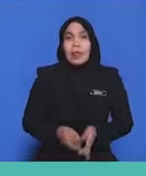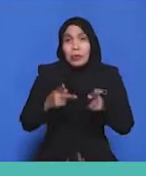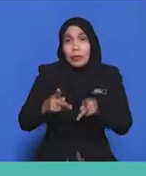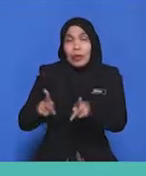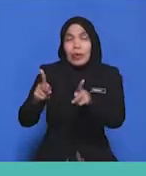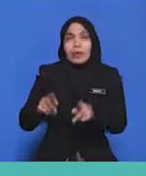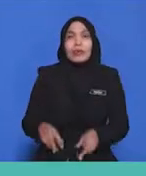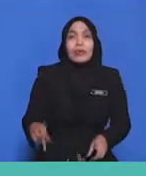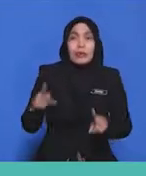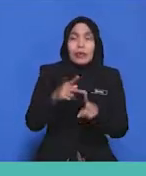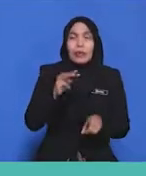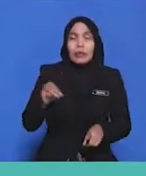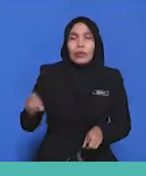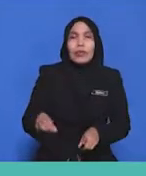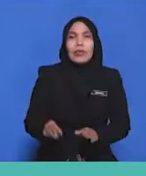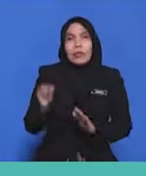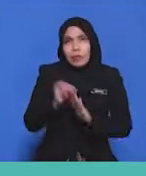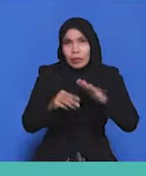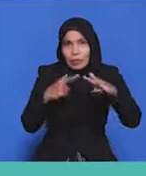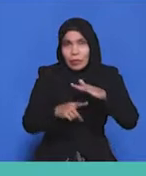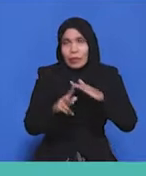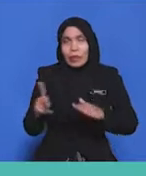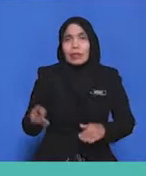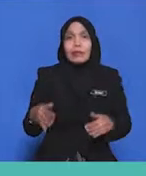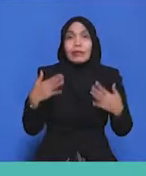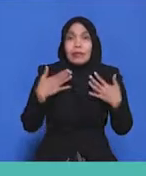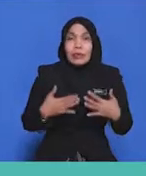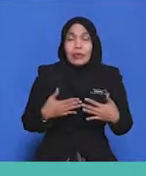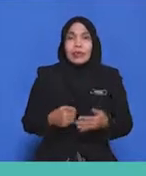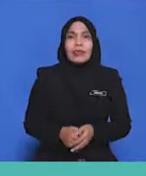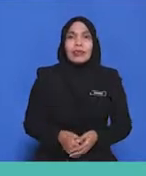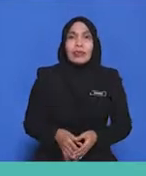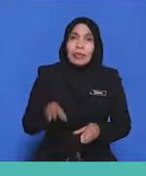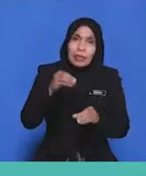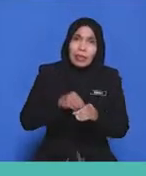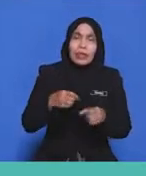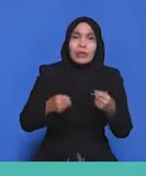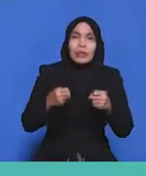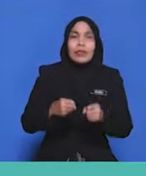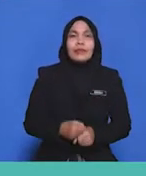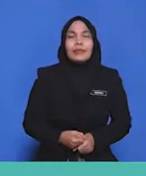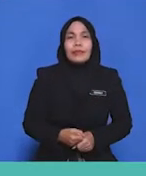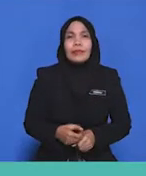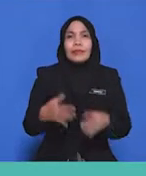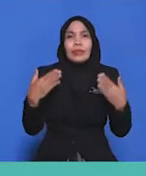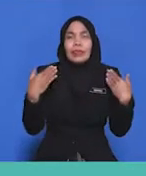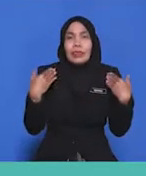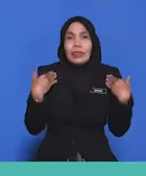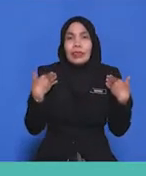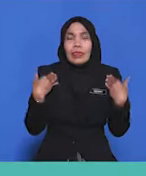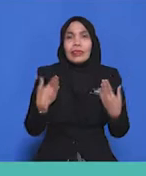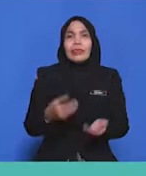murid melibatkan diri dalam sukan. Antara contoh lain ialah kewujudan Sekolah Sukan